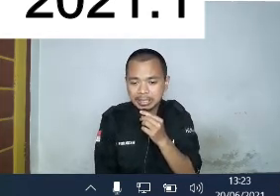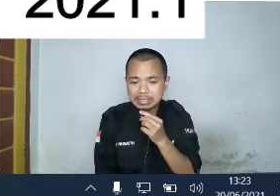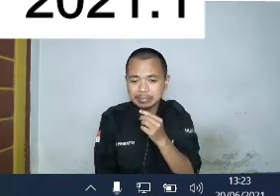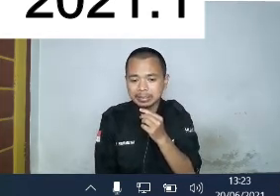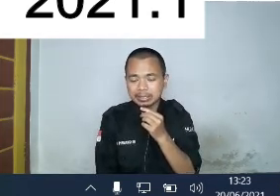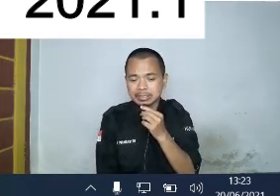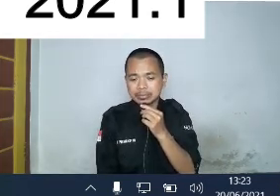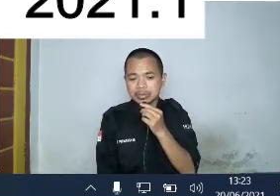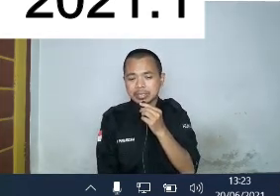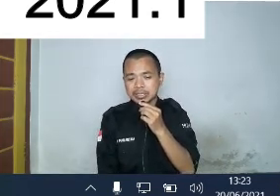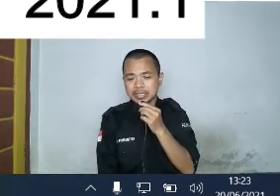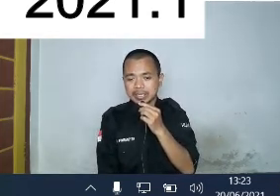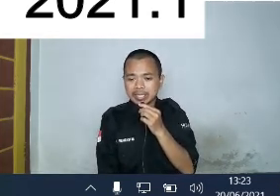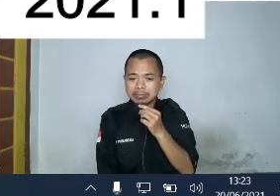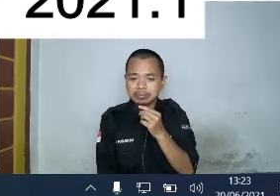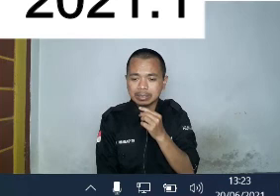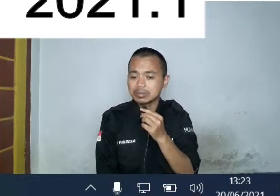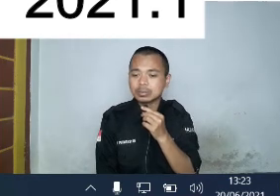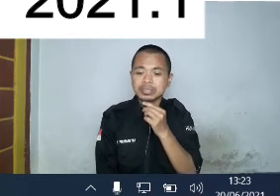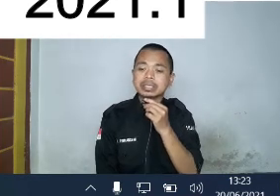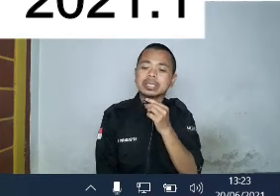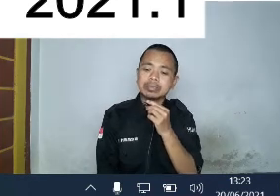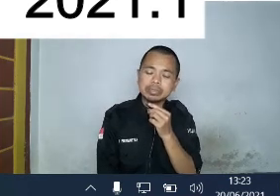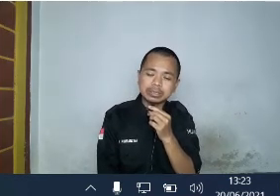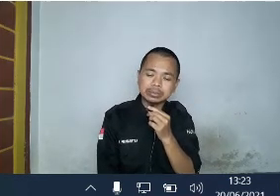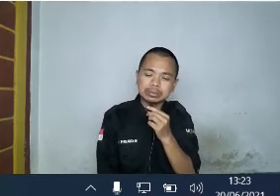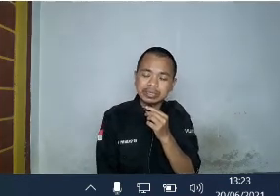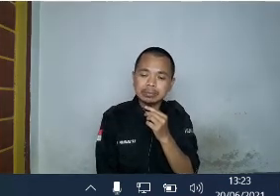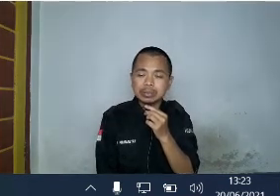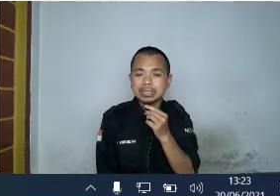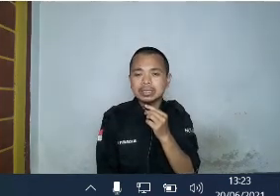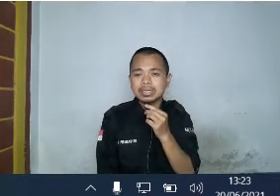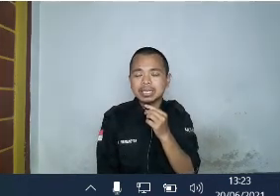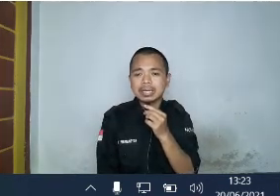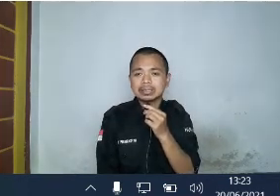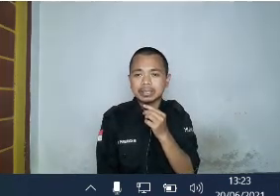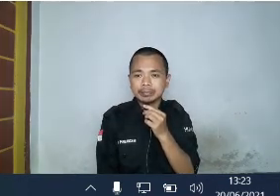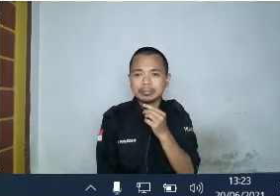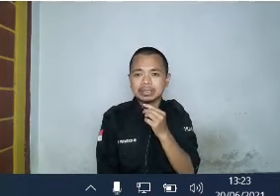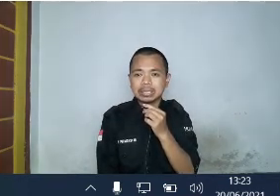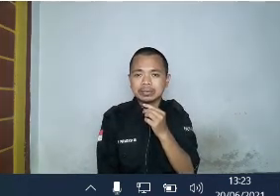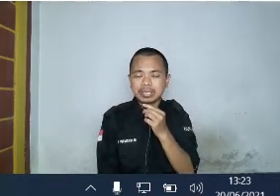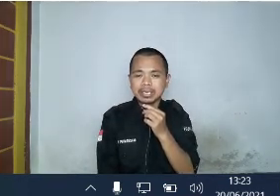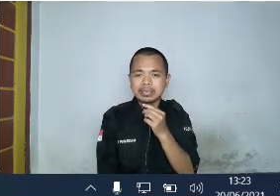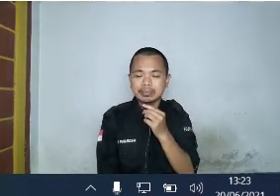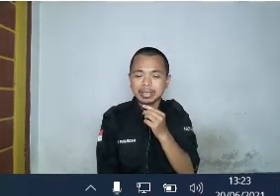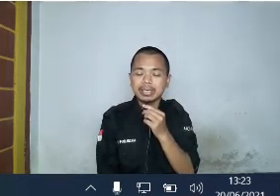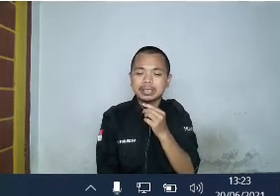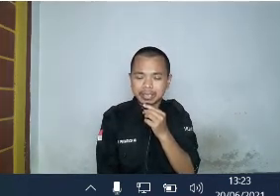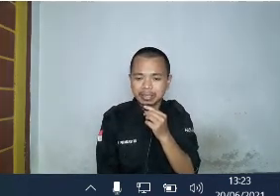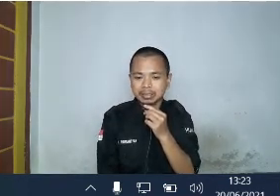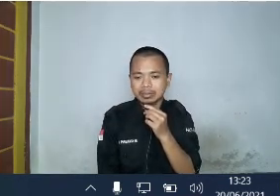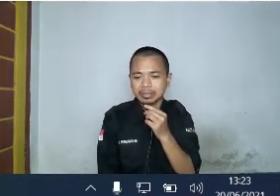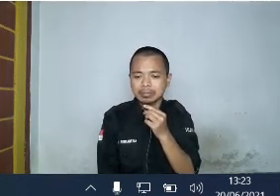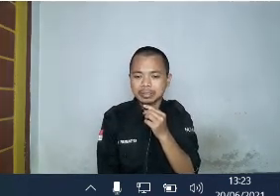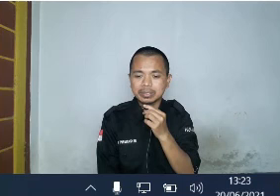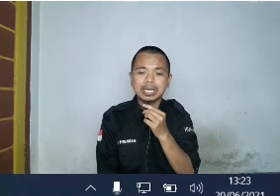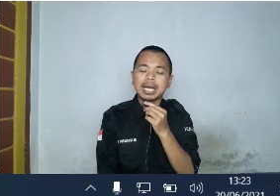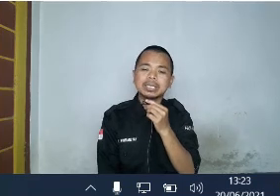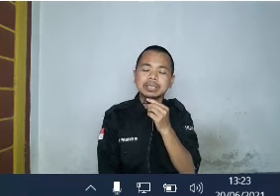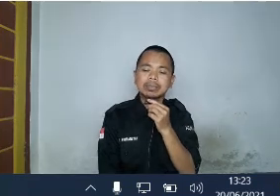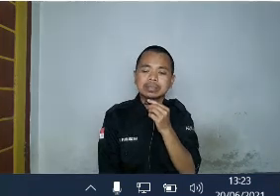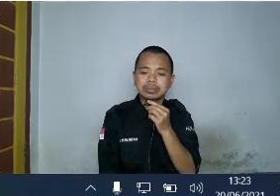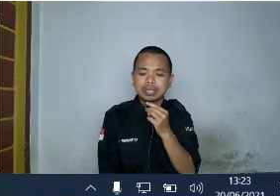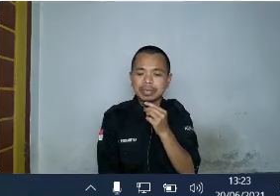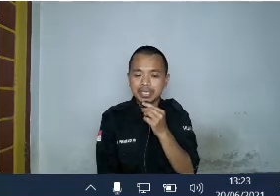dikerjakan sampai dengan jam 12.00 betrust dikirim ke UT baru nanti akan aktif matakuliah bb-nya kalau enggak